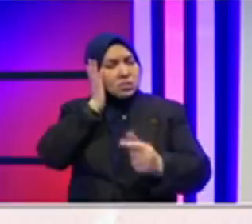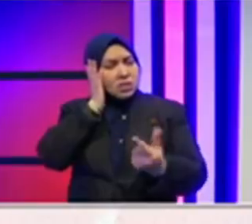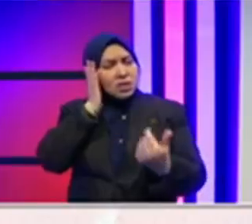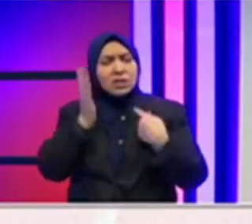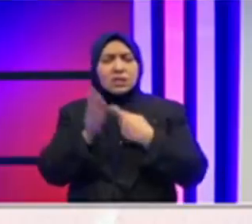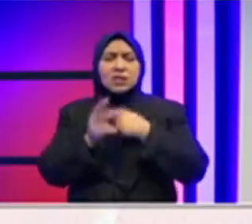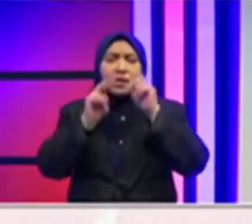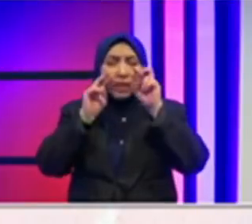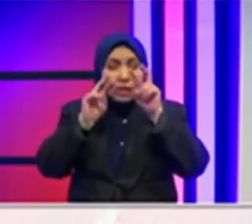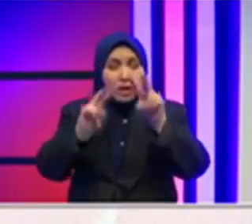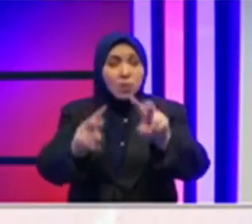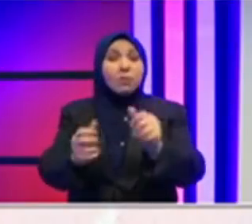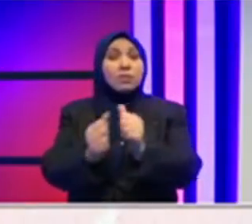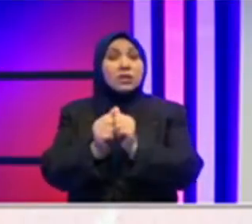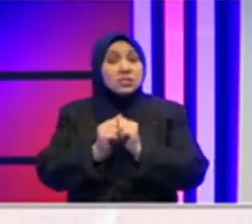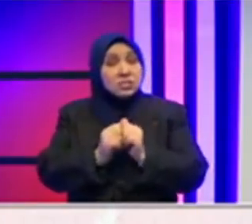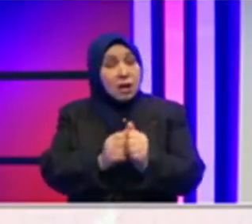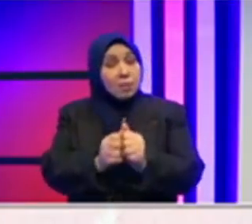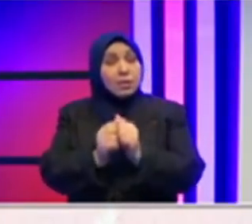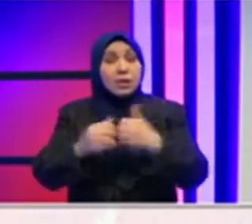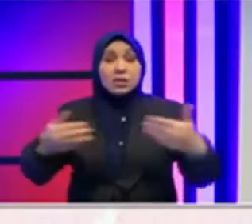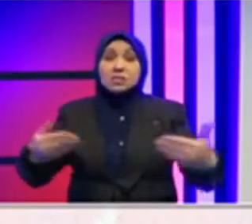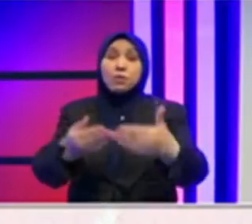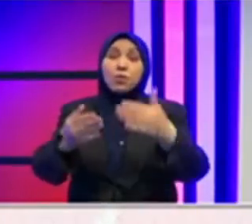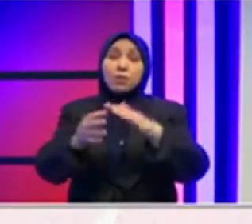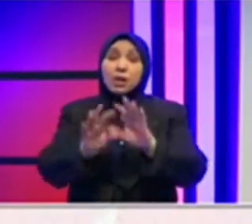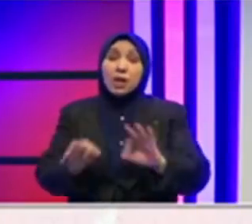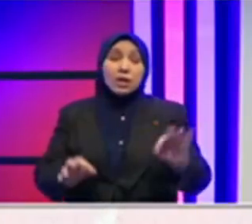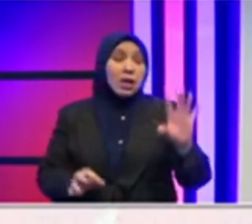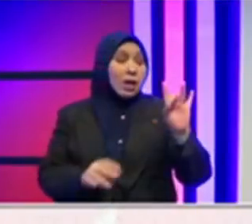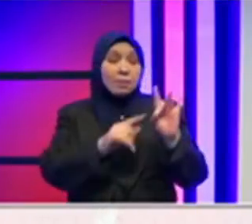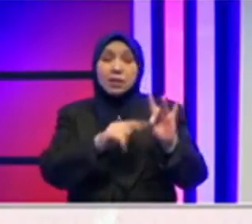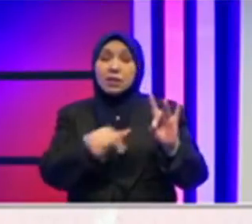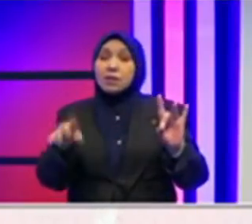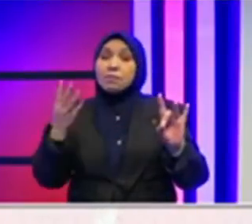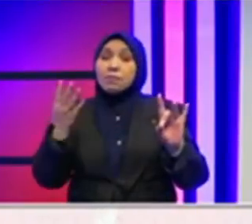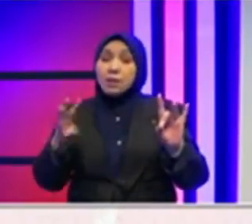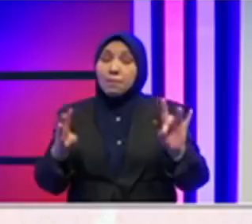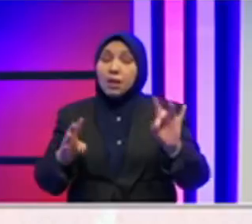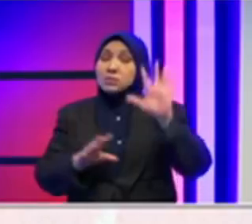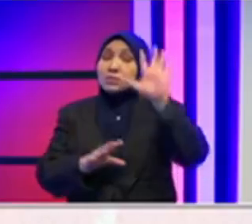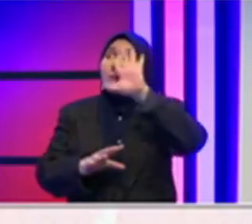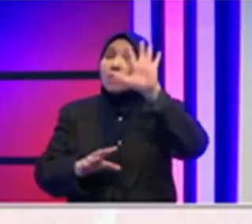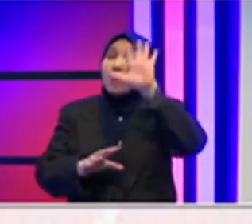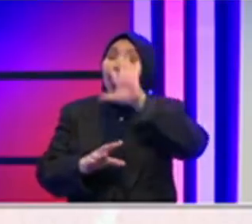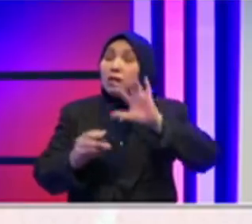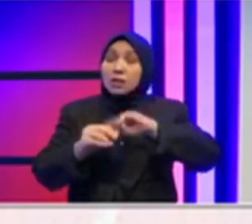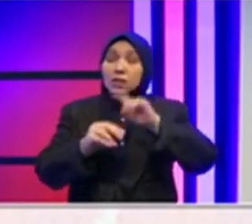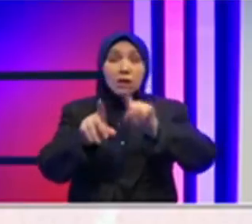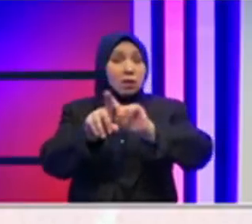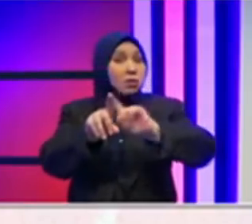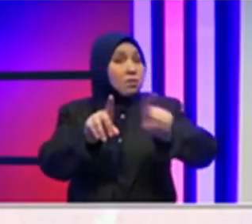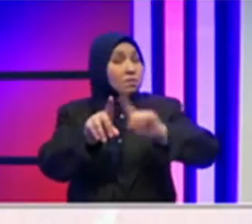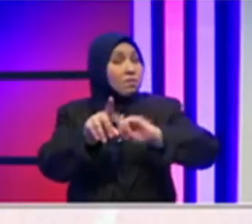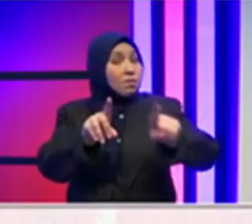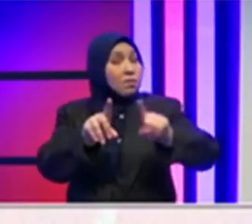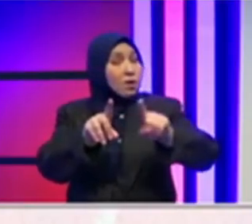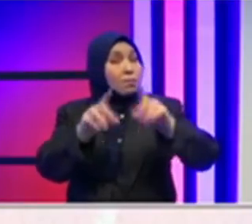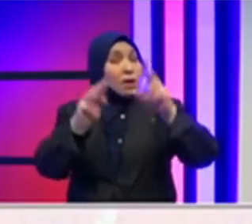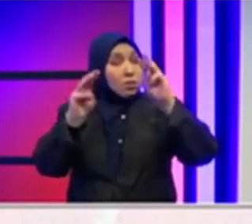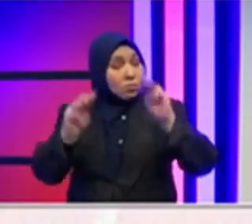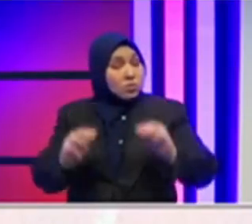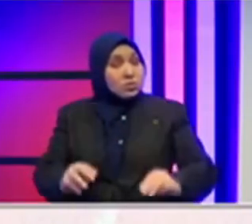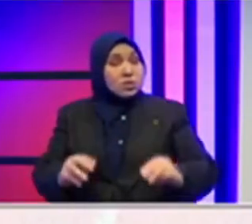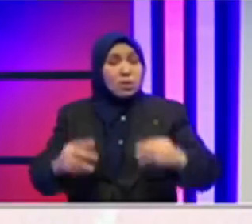akan lihat bersama. Disambung pada ayat 8 hingga 14, gambaran tentang pelbagai keadaan manusia,